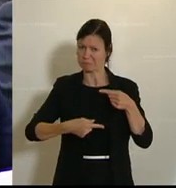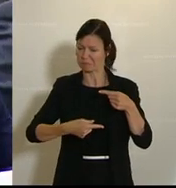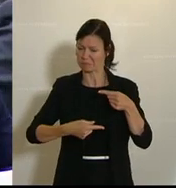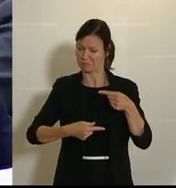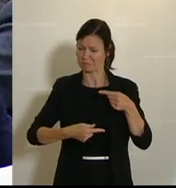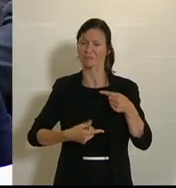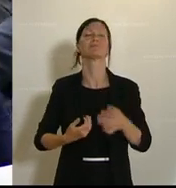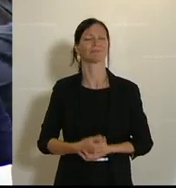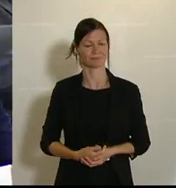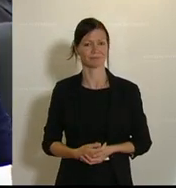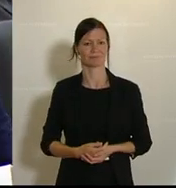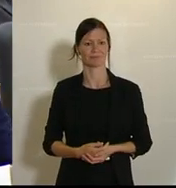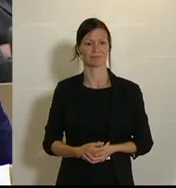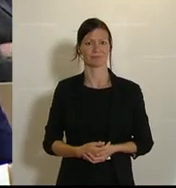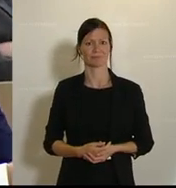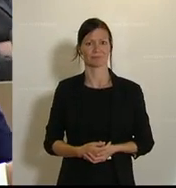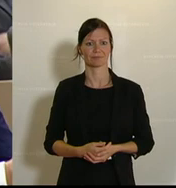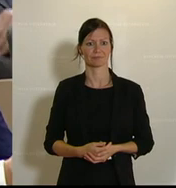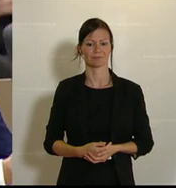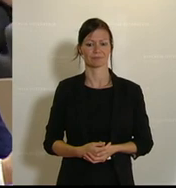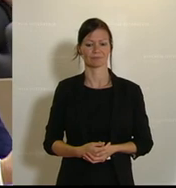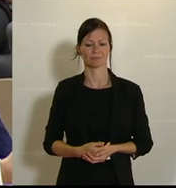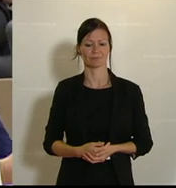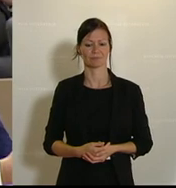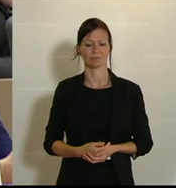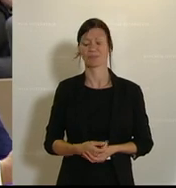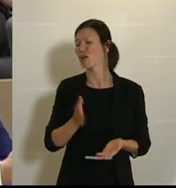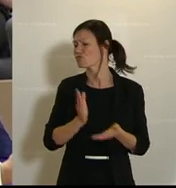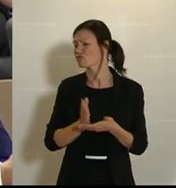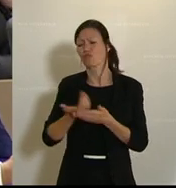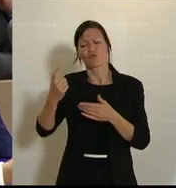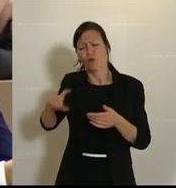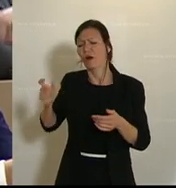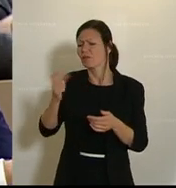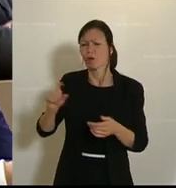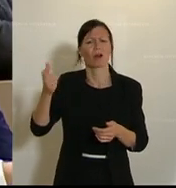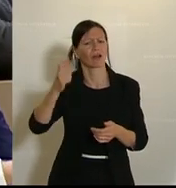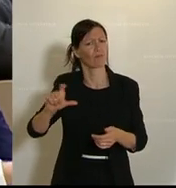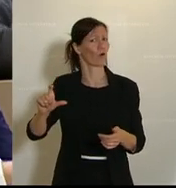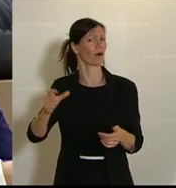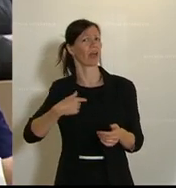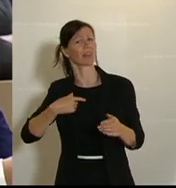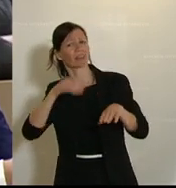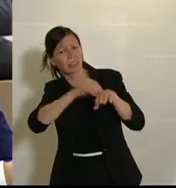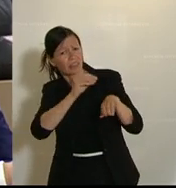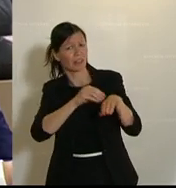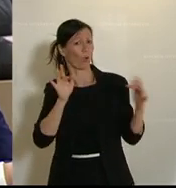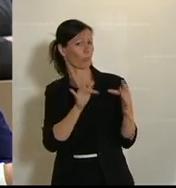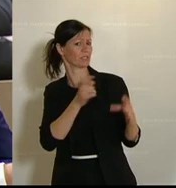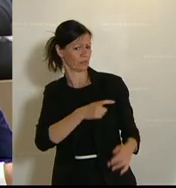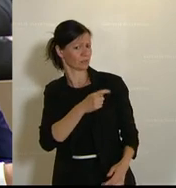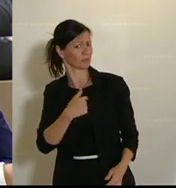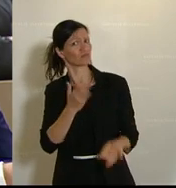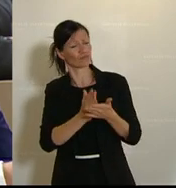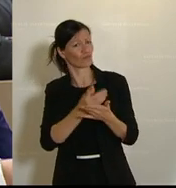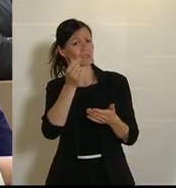Wir machen seit Wochen aus Reihen der Oppositionsparteien auf diesen Umstand aufmerksam, haben den Herrn Finanzminister mehrfach auf